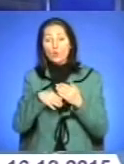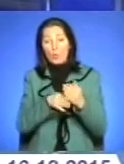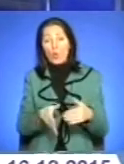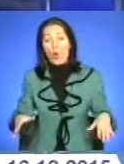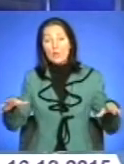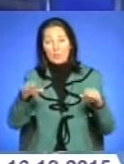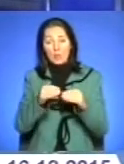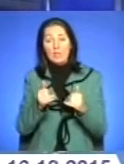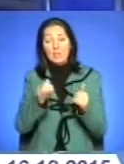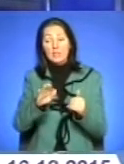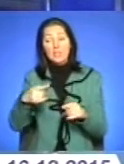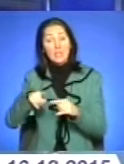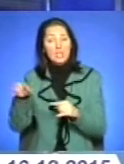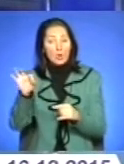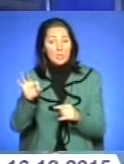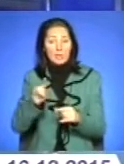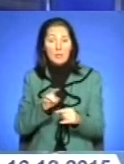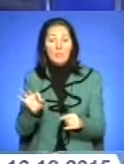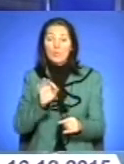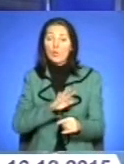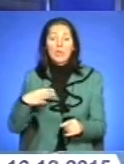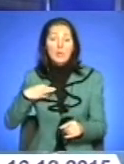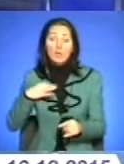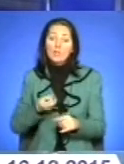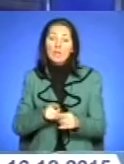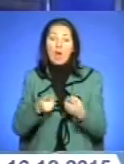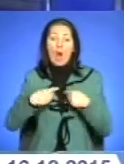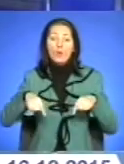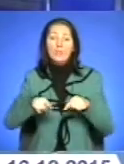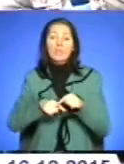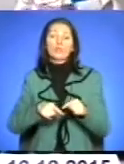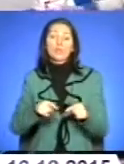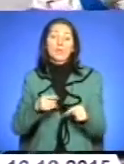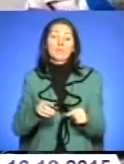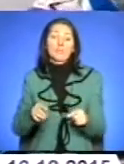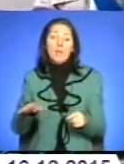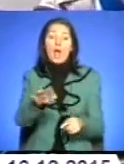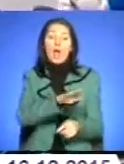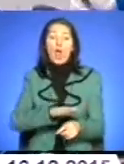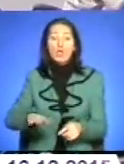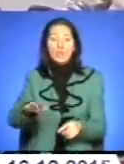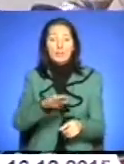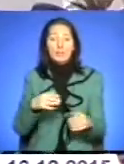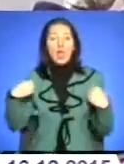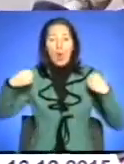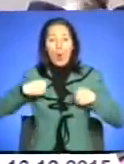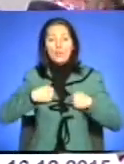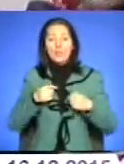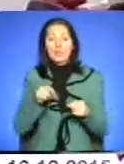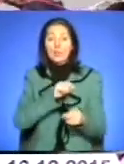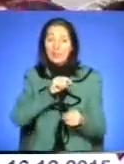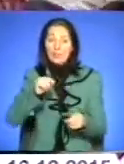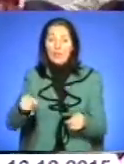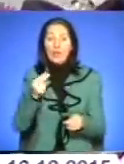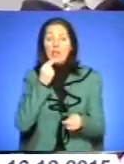областей. Про небайдужість, яка об'єднує континенти – наш наступний сюжет. Одяг, канцтовари, іграшки,